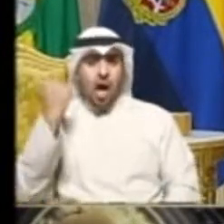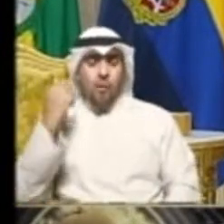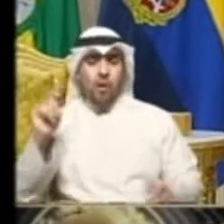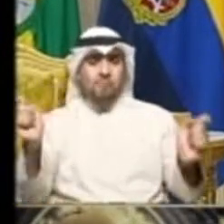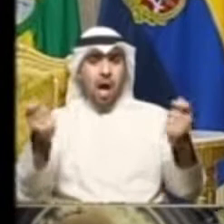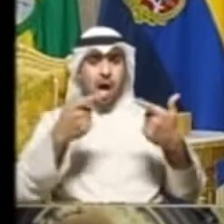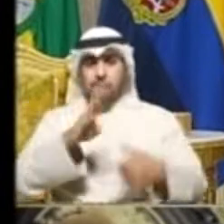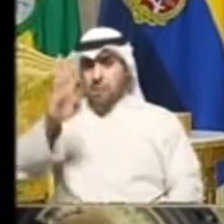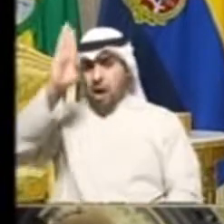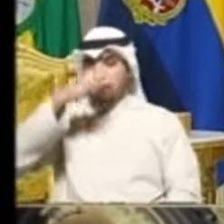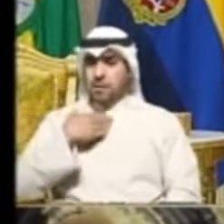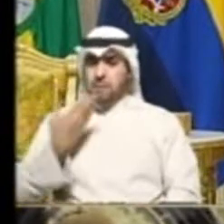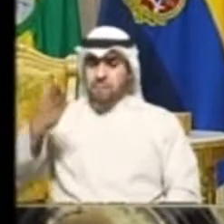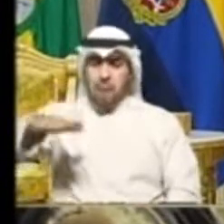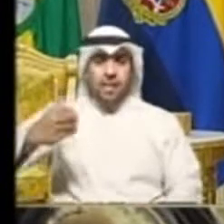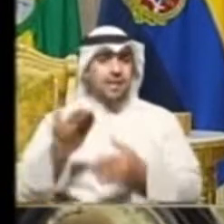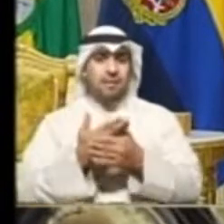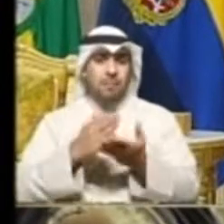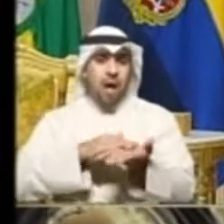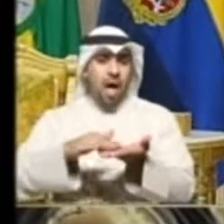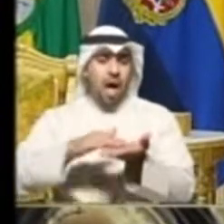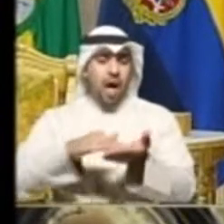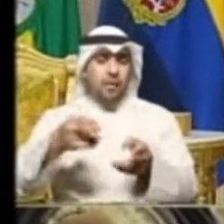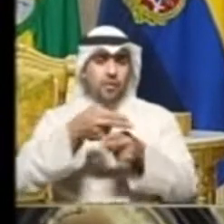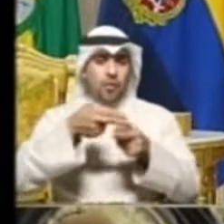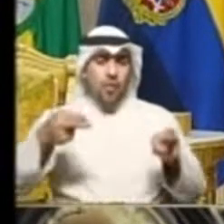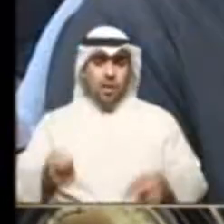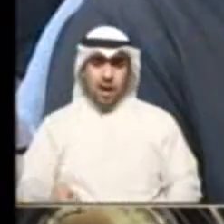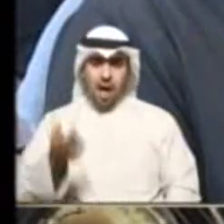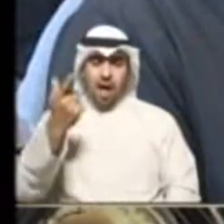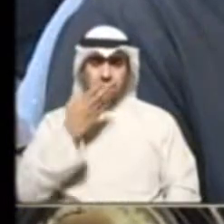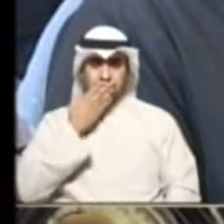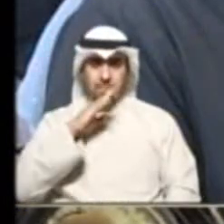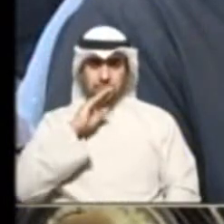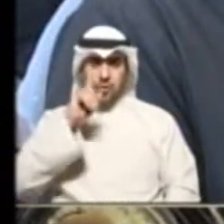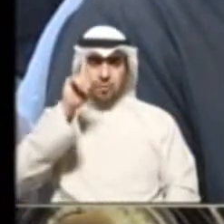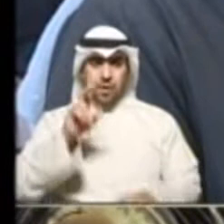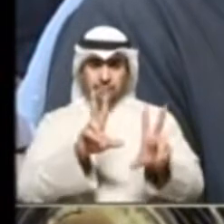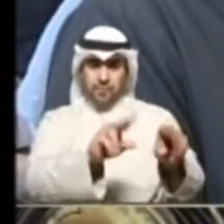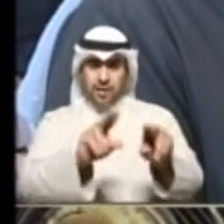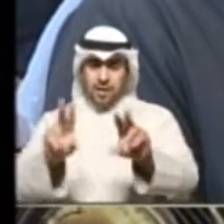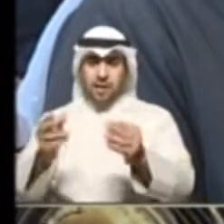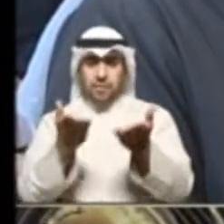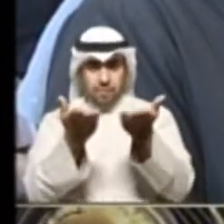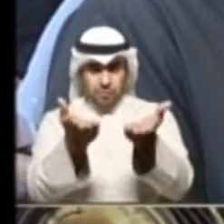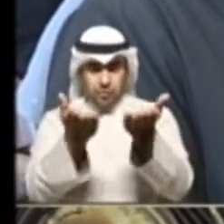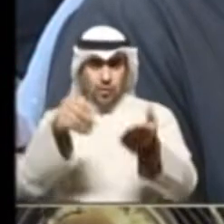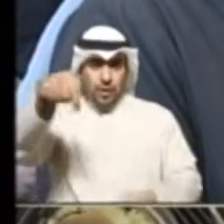وأنتم ضحيتم بعقولكم إلى أن وصلتوا إلى هذه